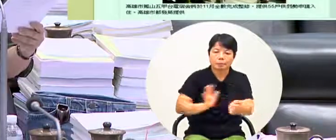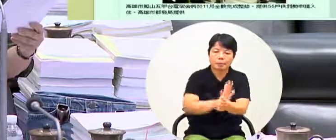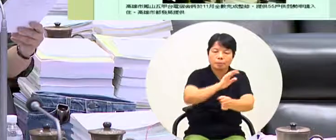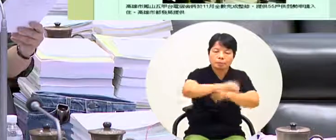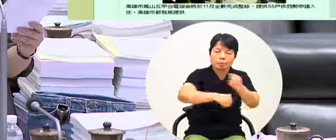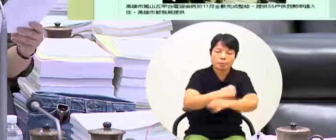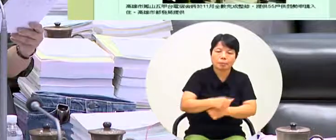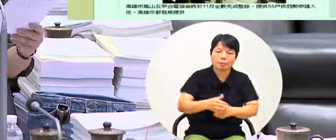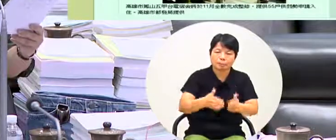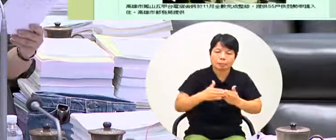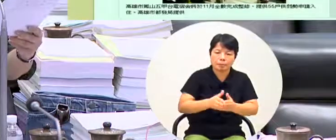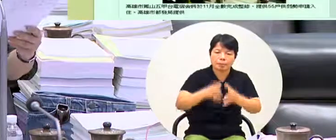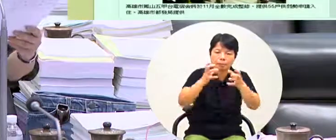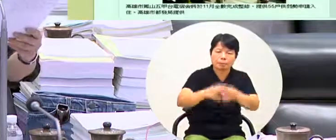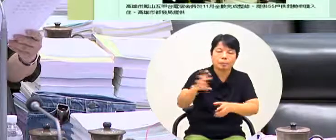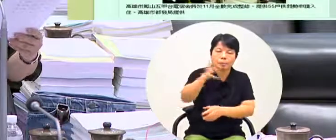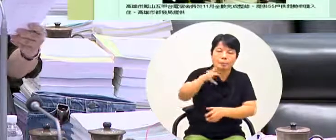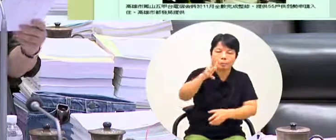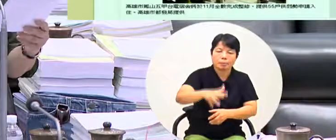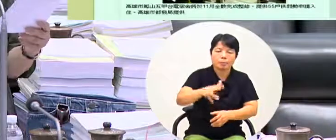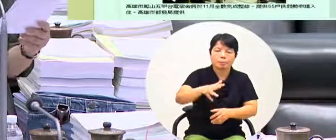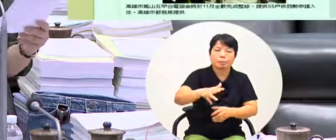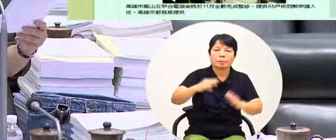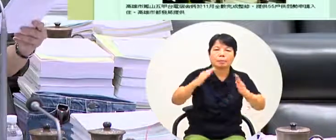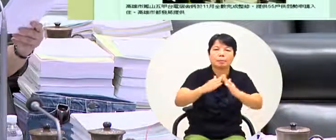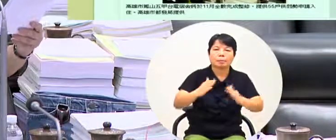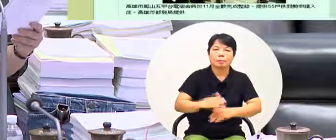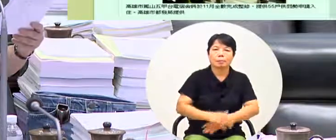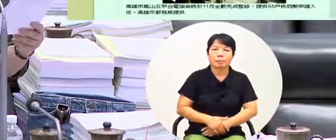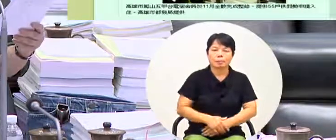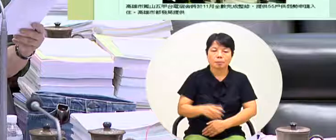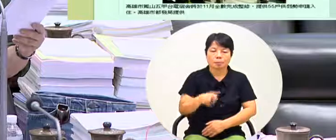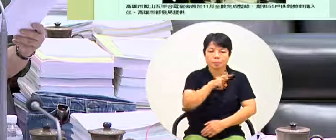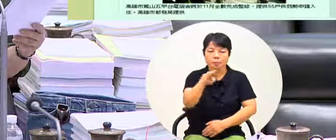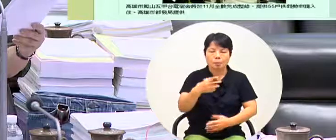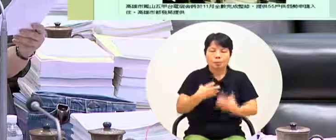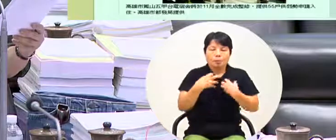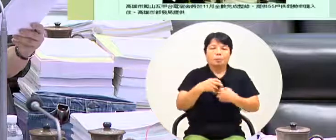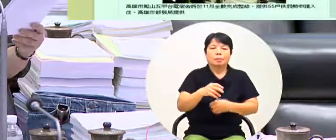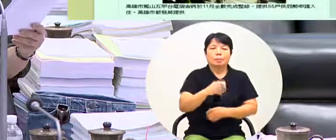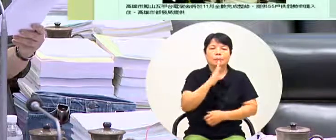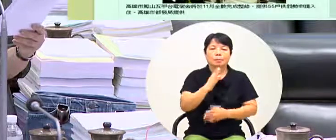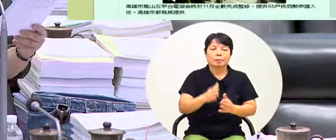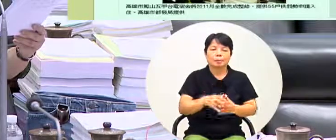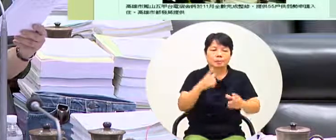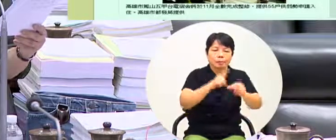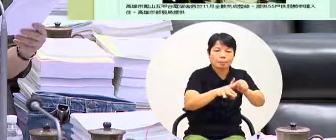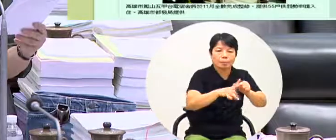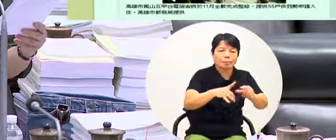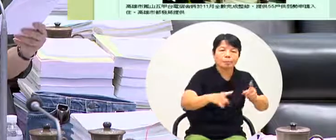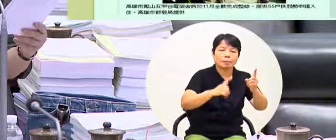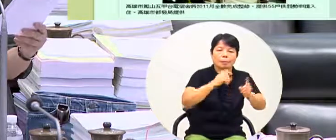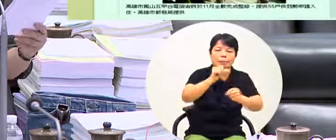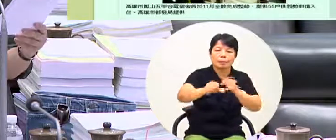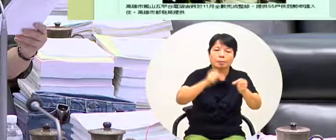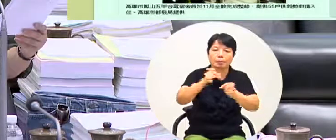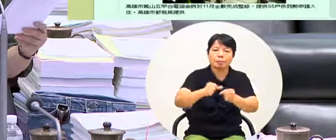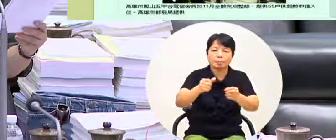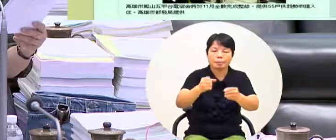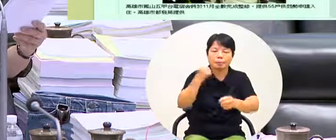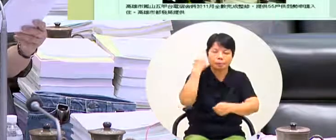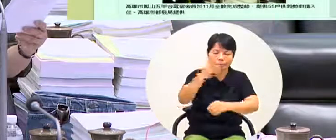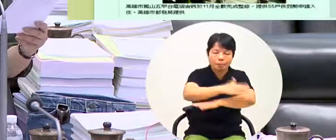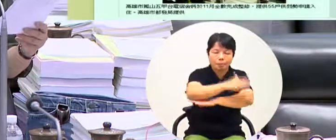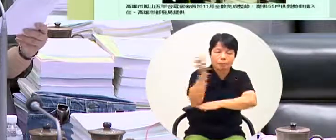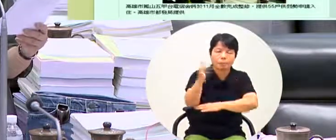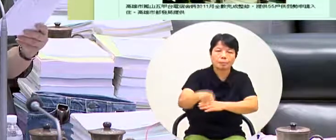的是吓一跳啊，因为我看到台中啊。他才说105年度的新闻的时候，他那时候讲说